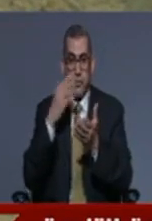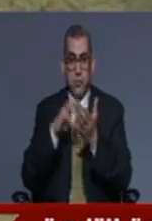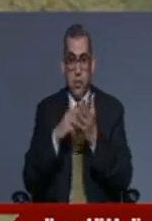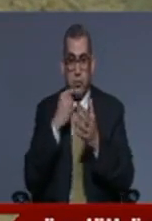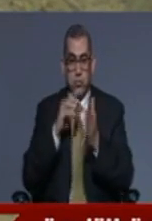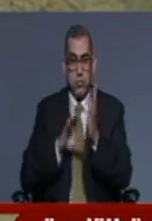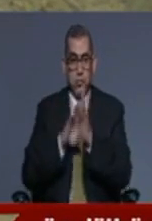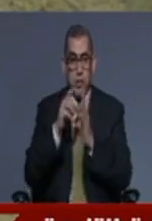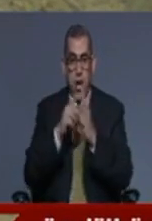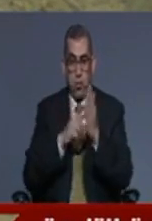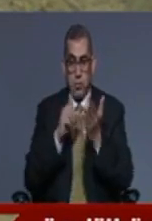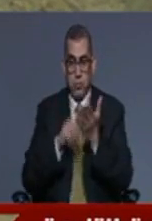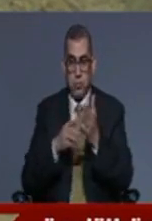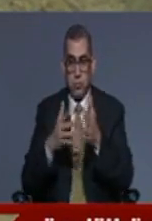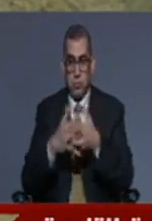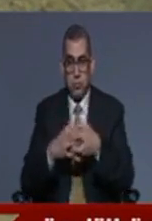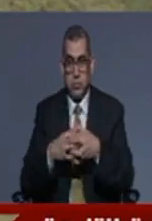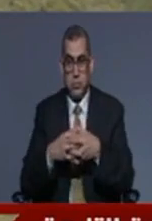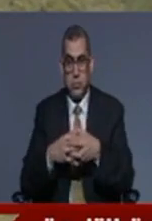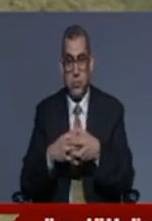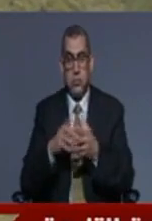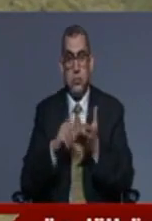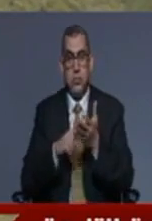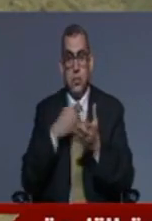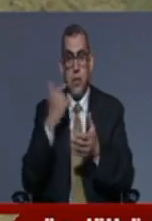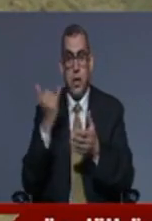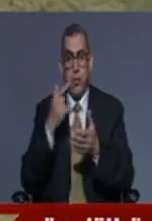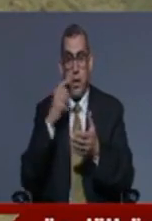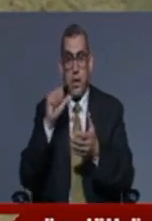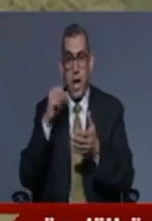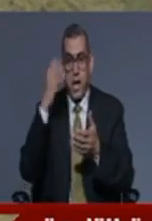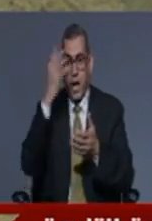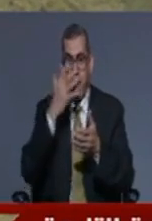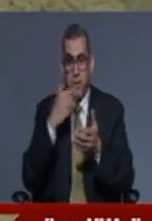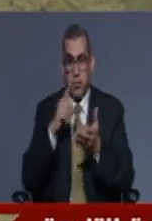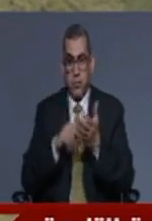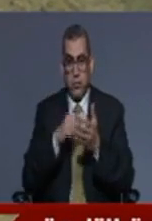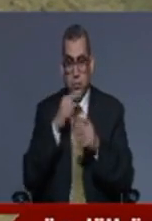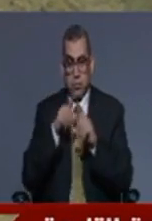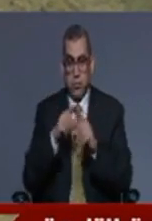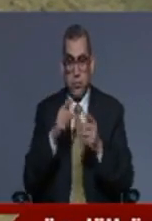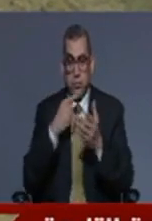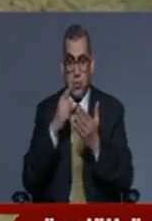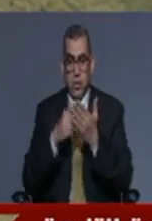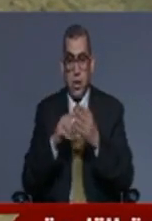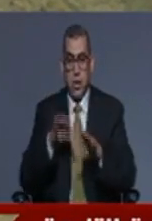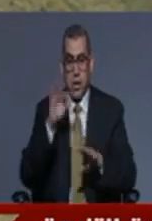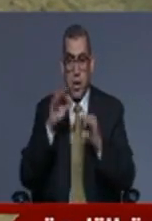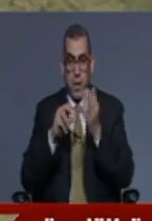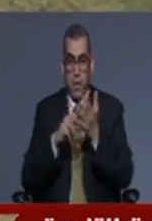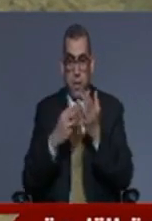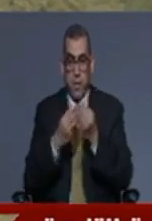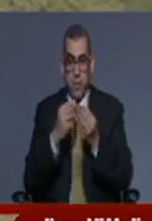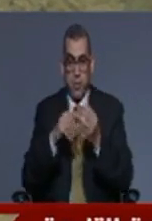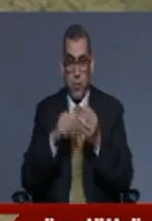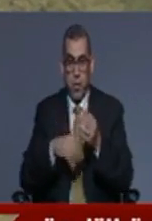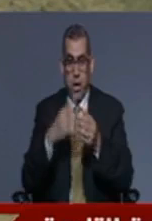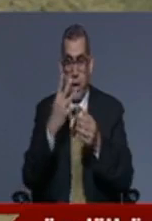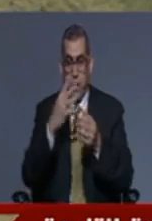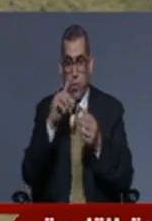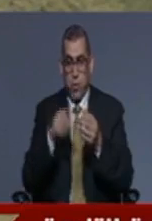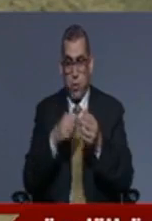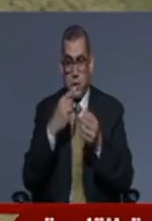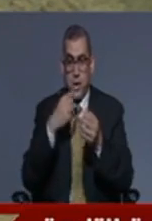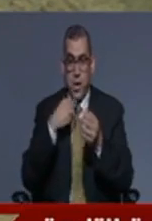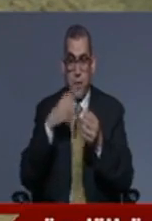قارتنا تحت رعاية الاتحاد الأفريقي، والتي ستعقد هنا في نيروبي بين 4 و 6